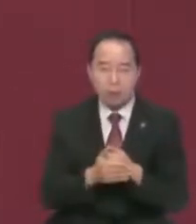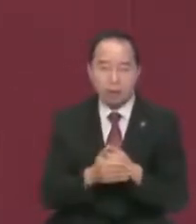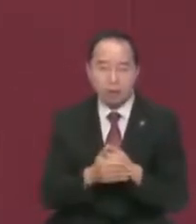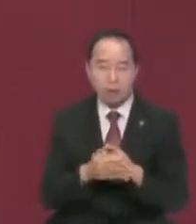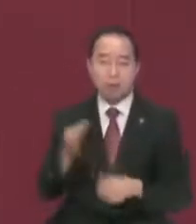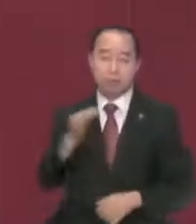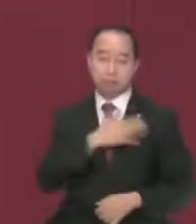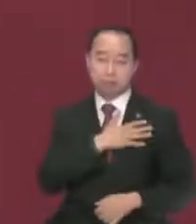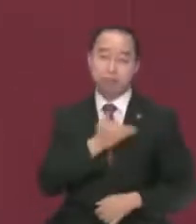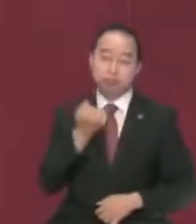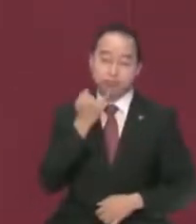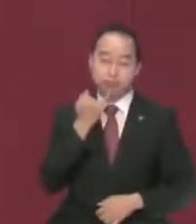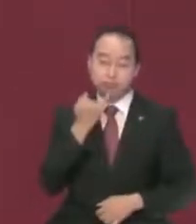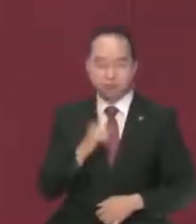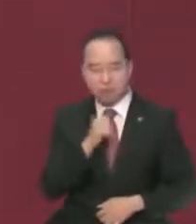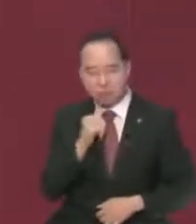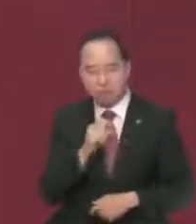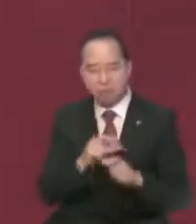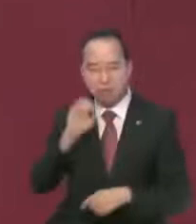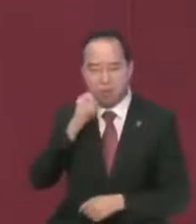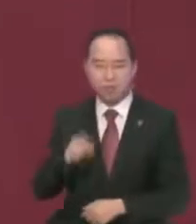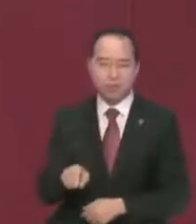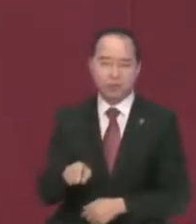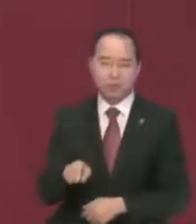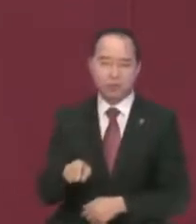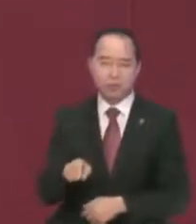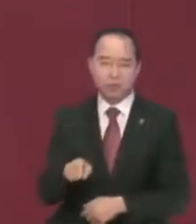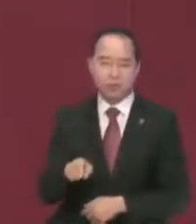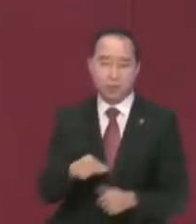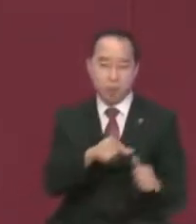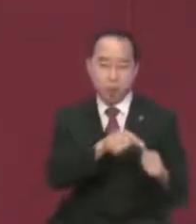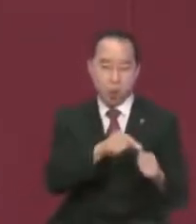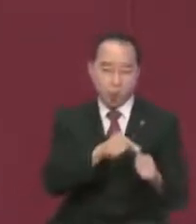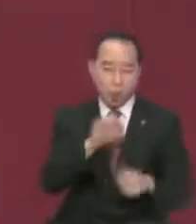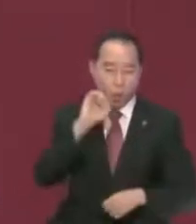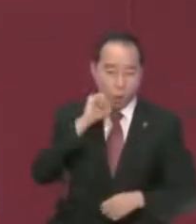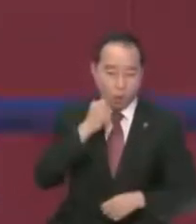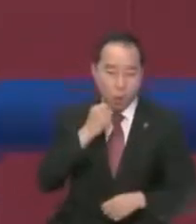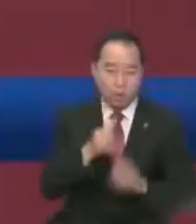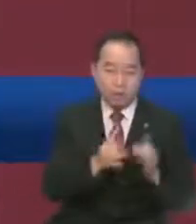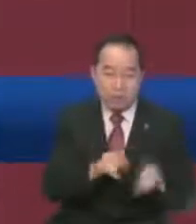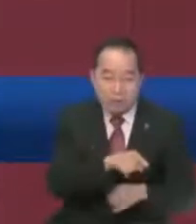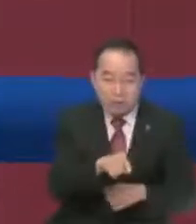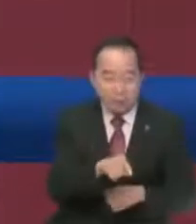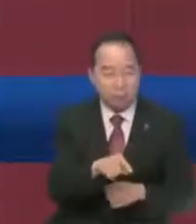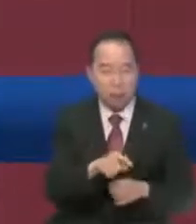고용 취약계층, 소득 취약계층은 생계가 위태롭습니다.